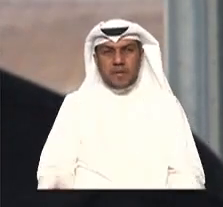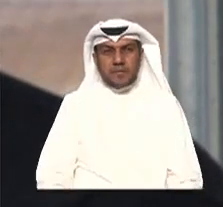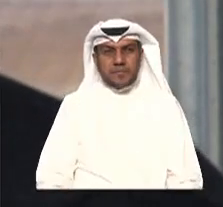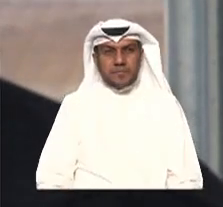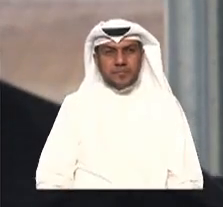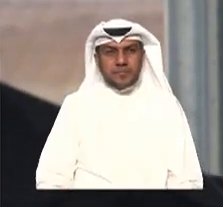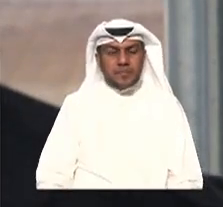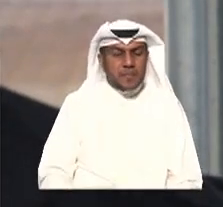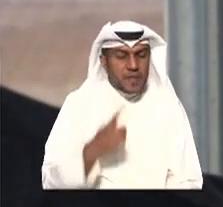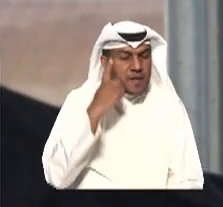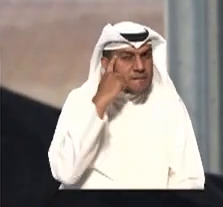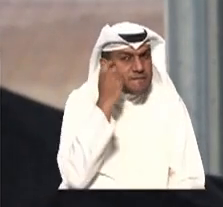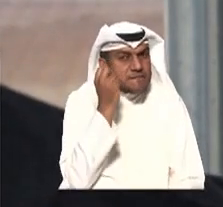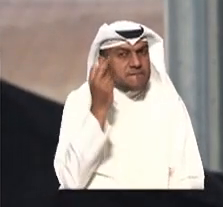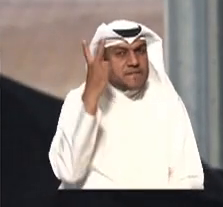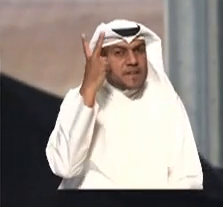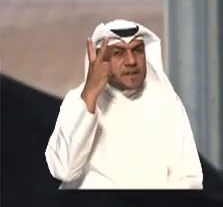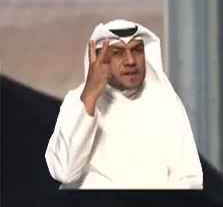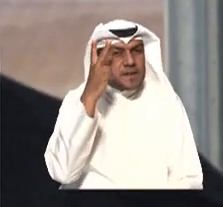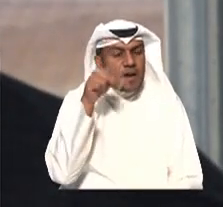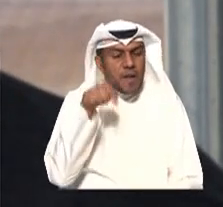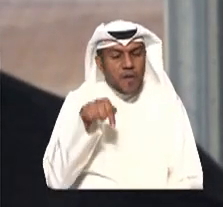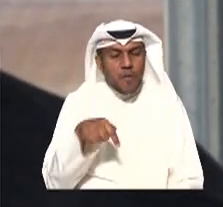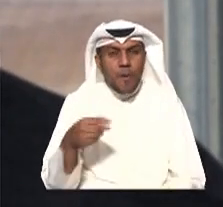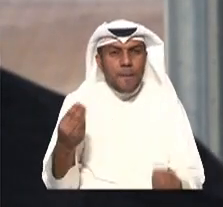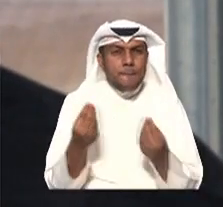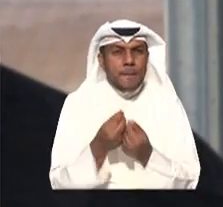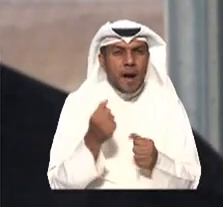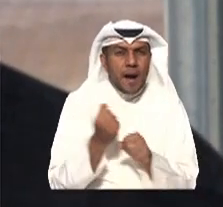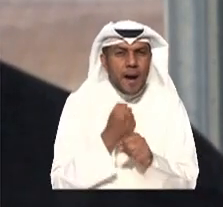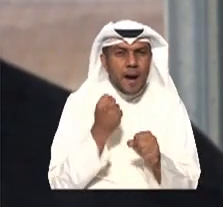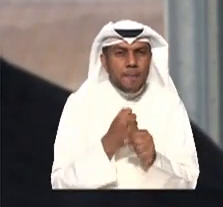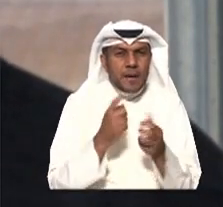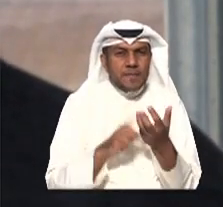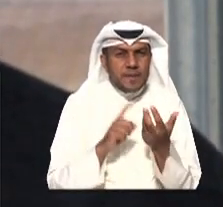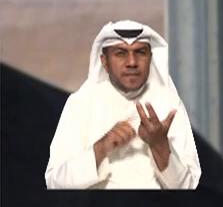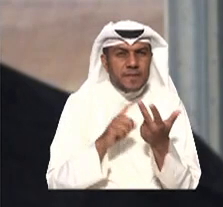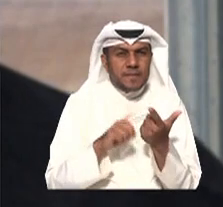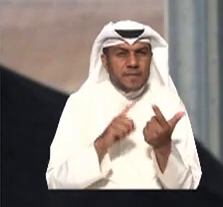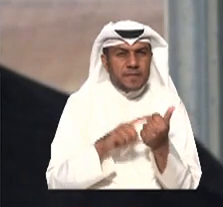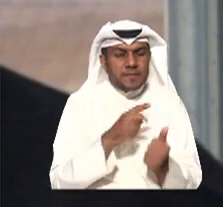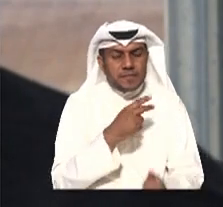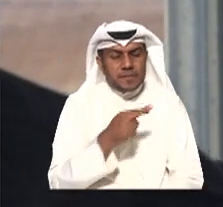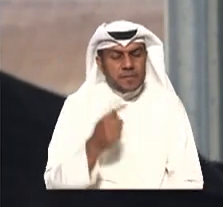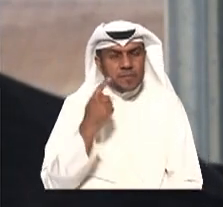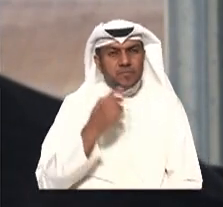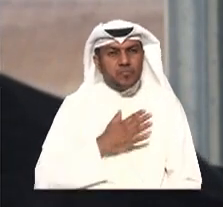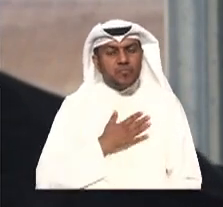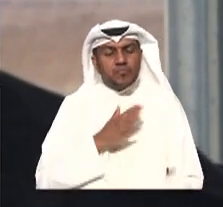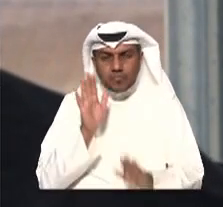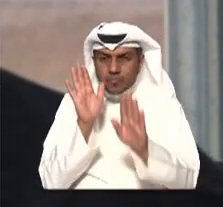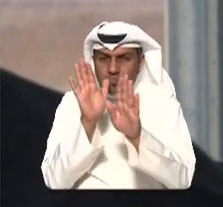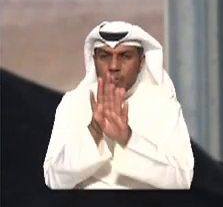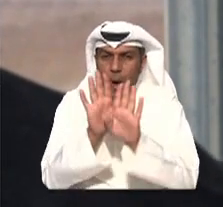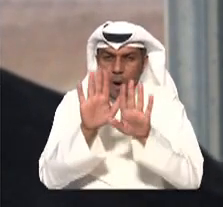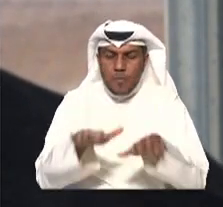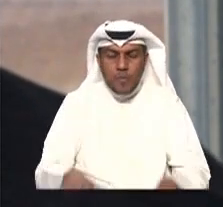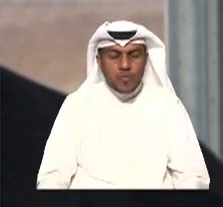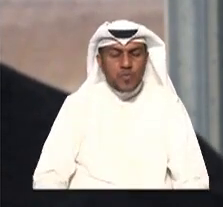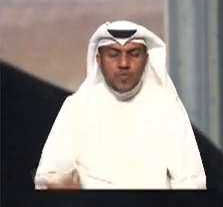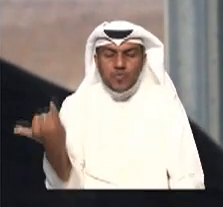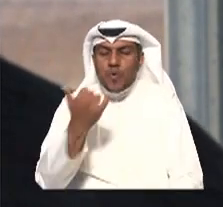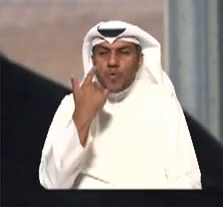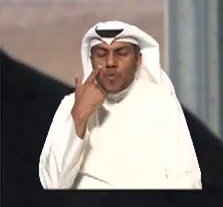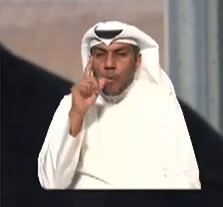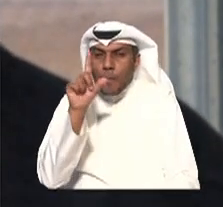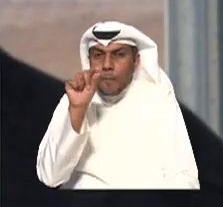برنامج المشاريع الرائدة في المؤسسة نقوم بتمويل مشاريع نموذجية. هالمشاريع هذه